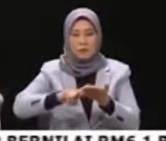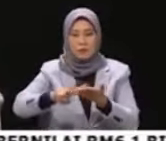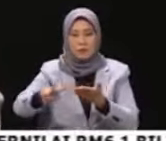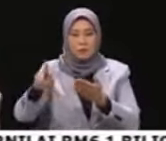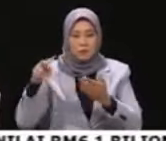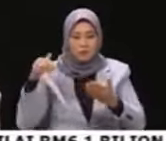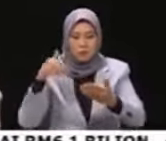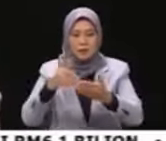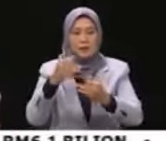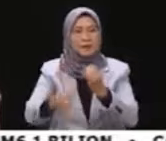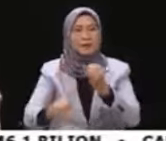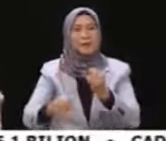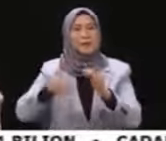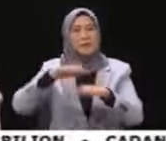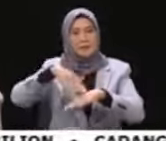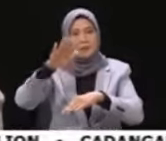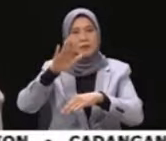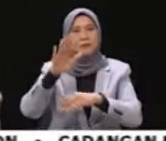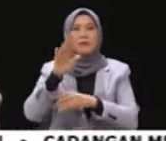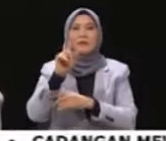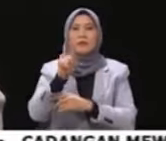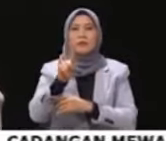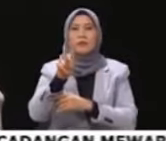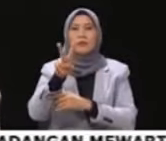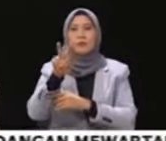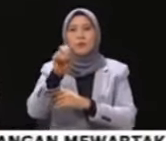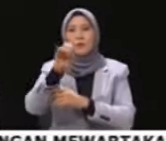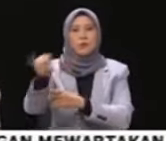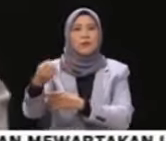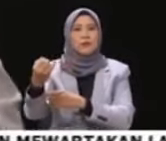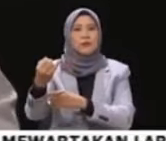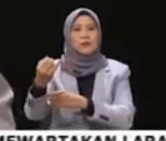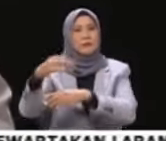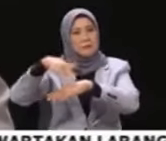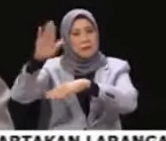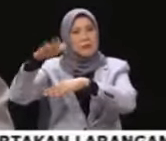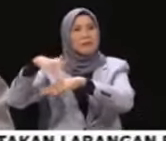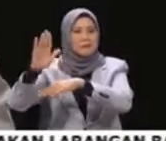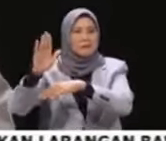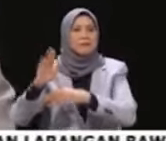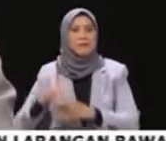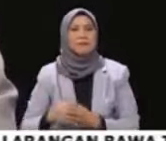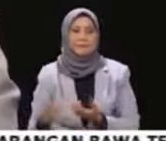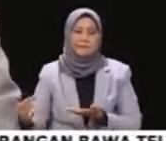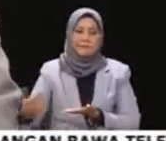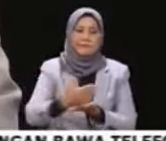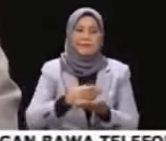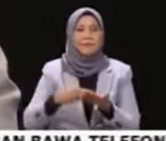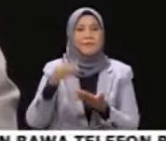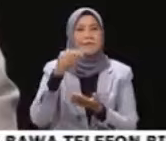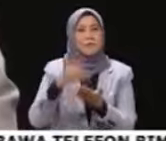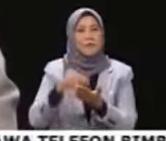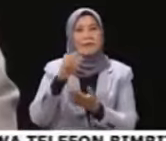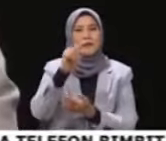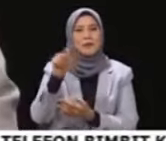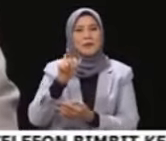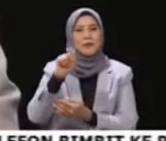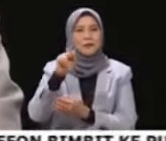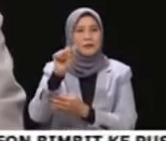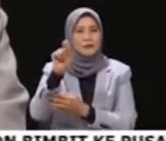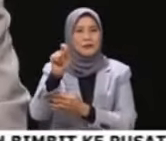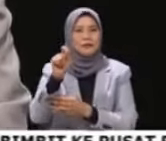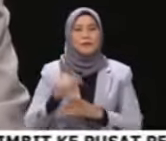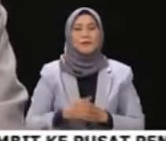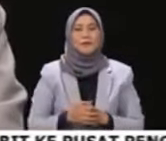itu sampai mencecah sampai 100 ribu, 120 juta, 100 juta. Dan kita tengok apa